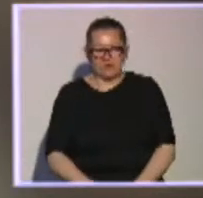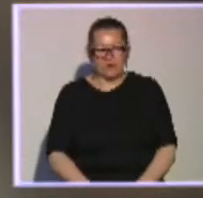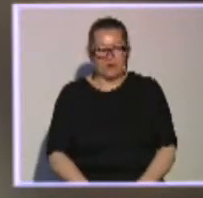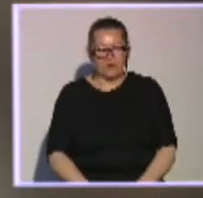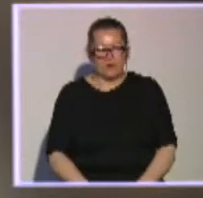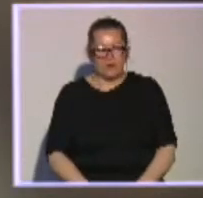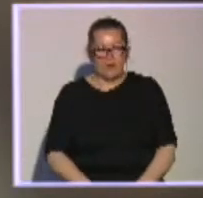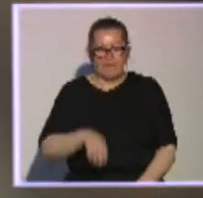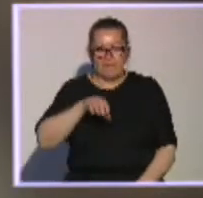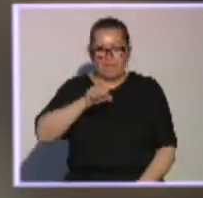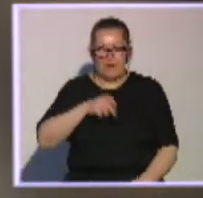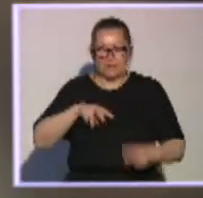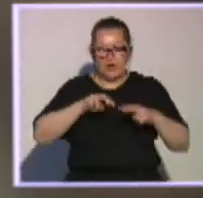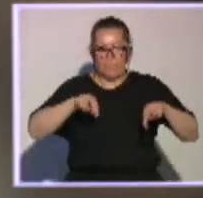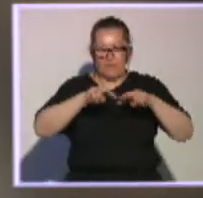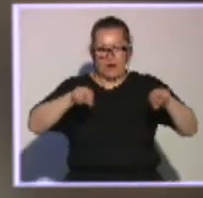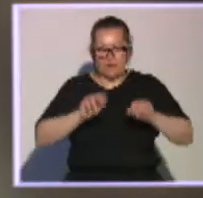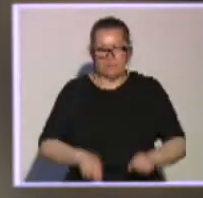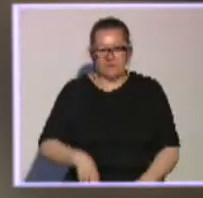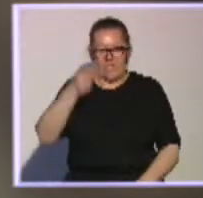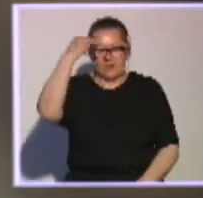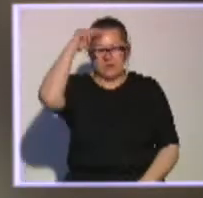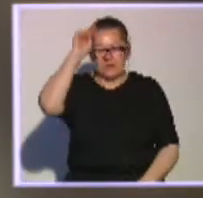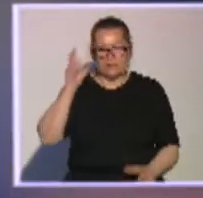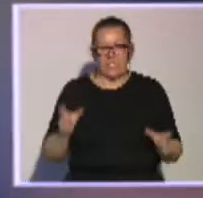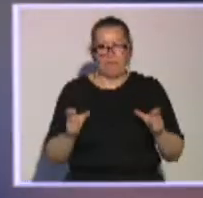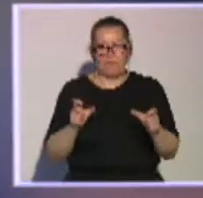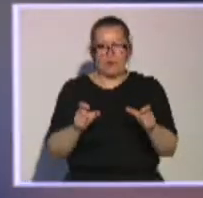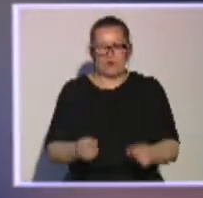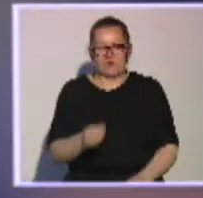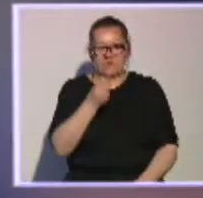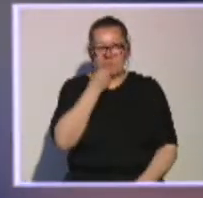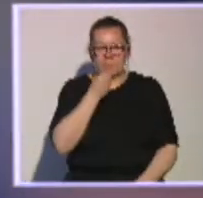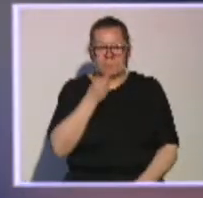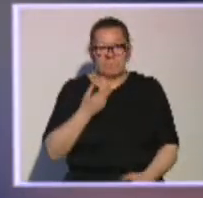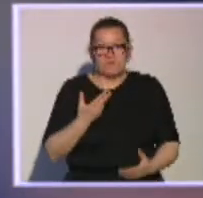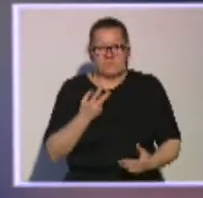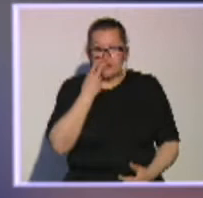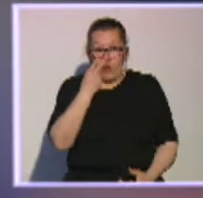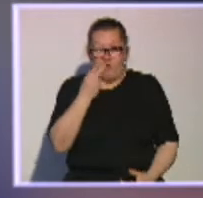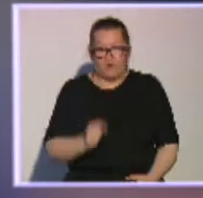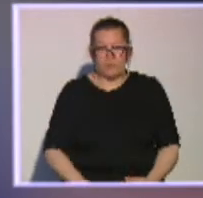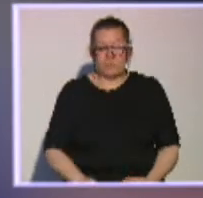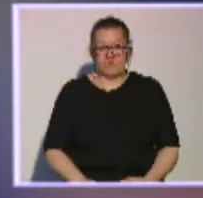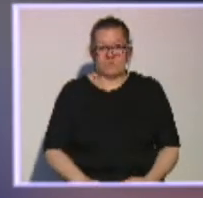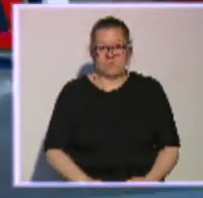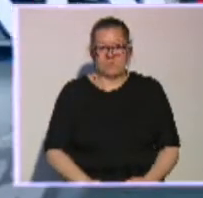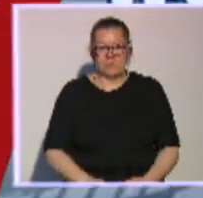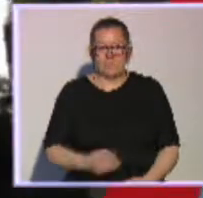Micii de la Dădulești au fost verificați de inspectorii de la protecția consumatorilor. Ce au descoperit aceștia, vă spunem imediat.